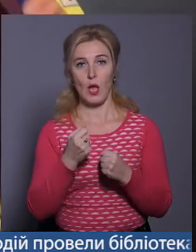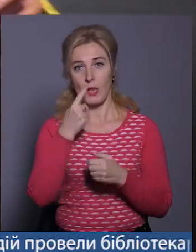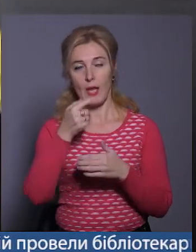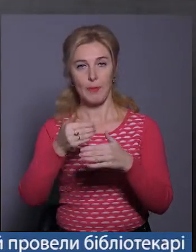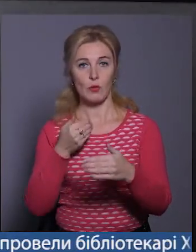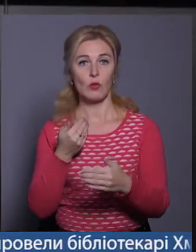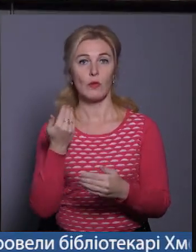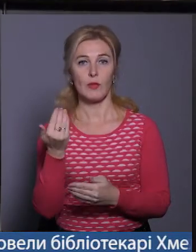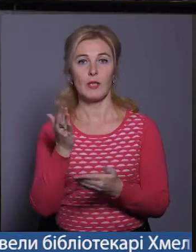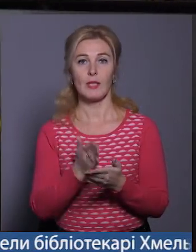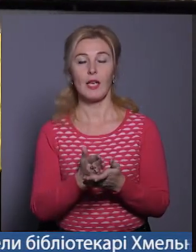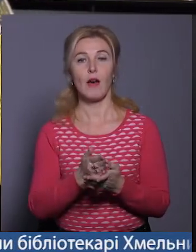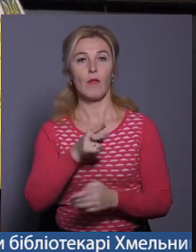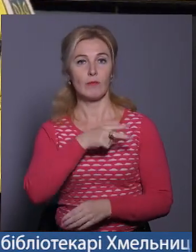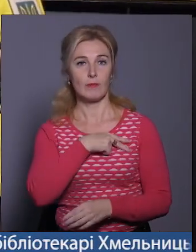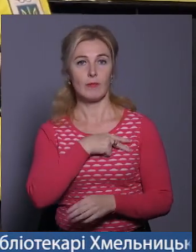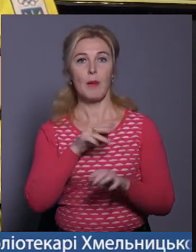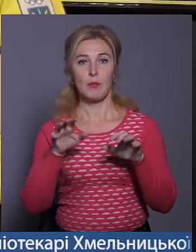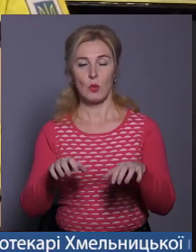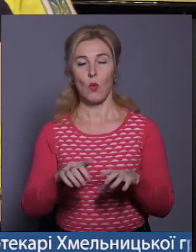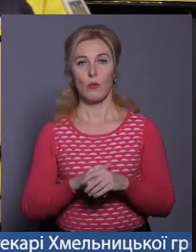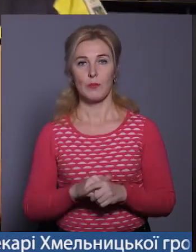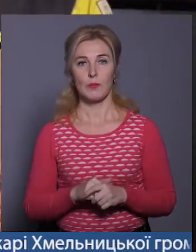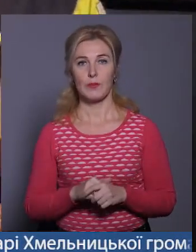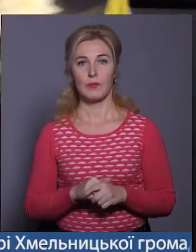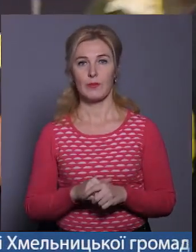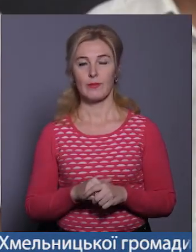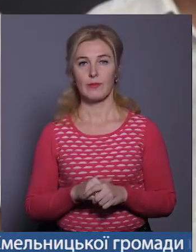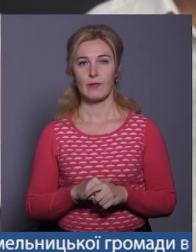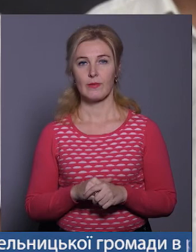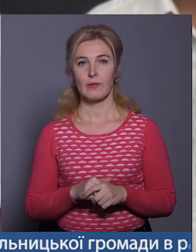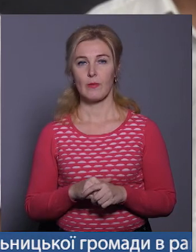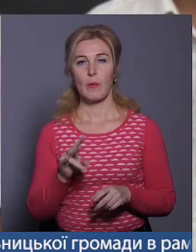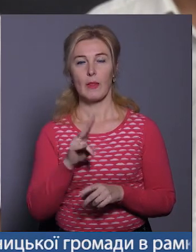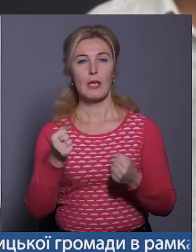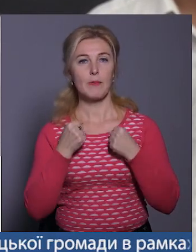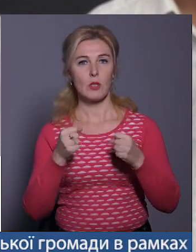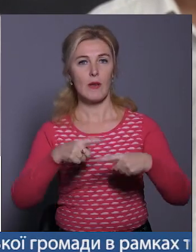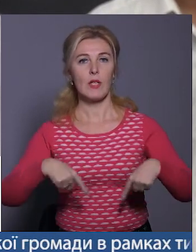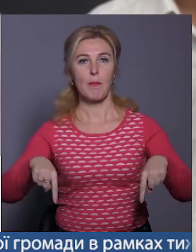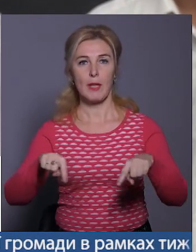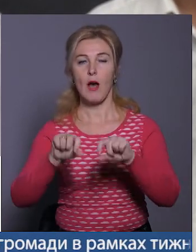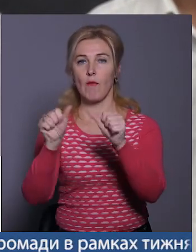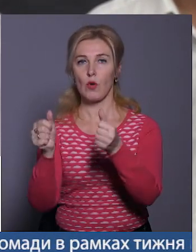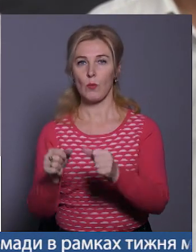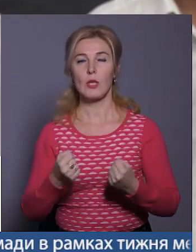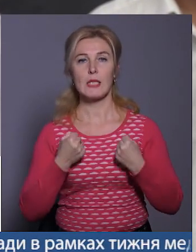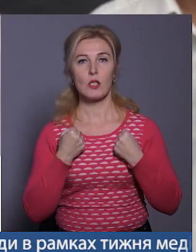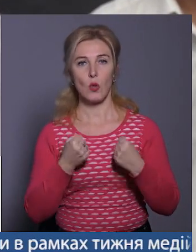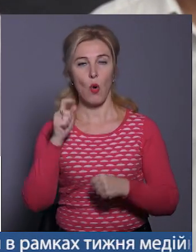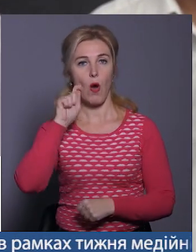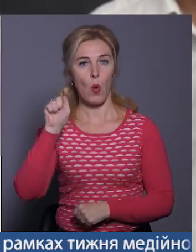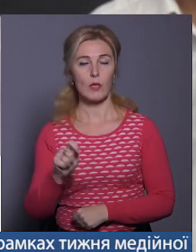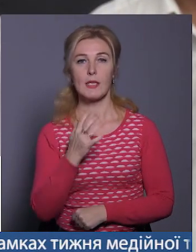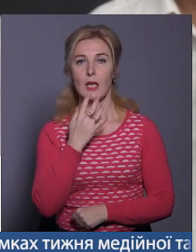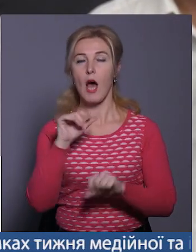він став володарем відзнаки міського голови. На рингах та спортивних майданчиках формується здорова українська